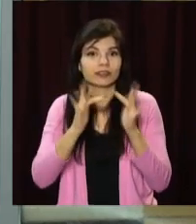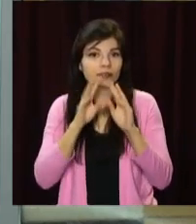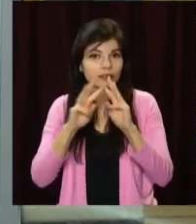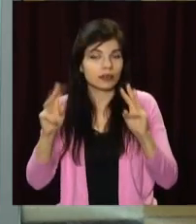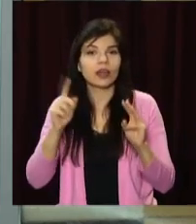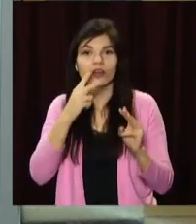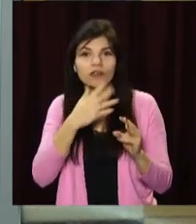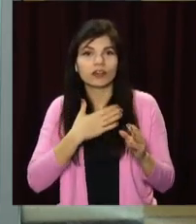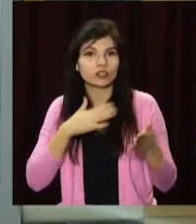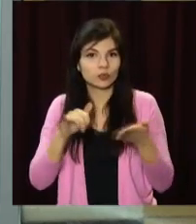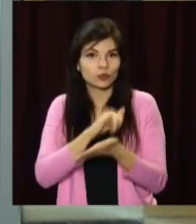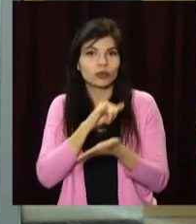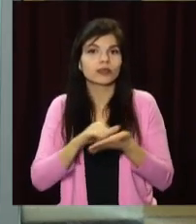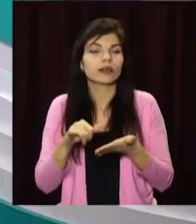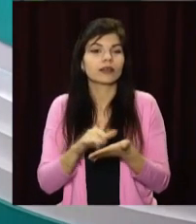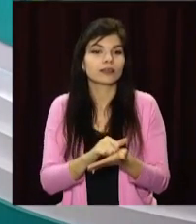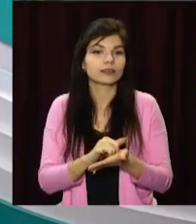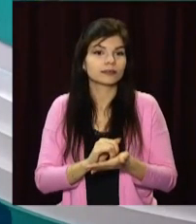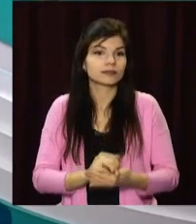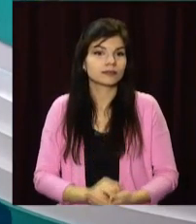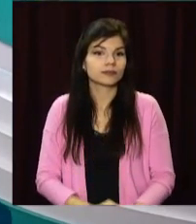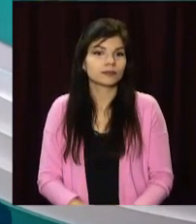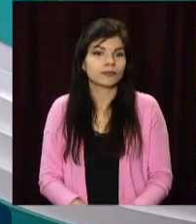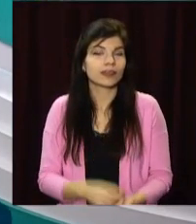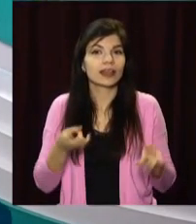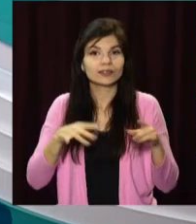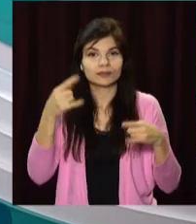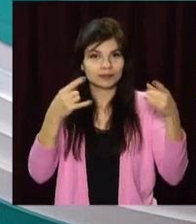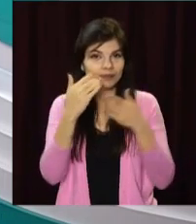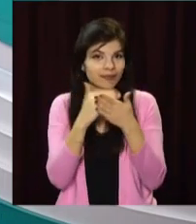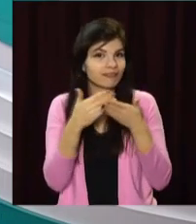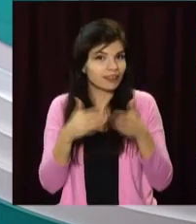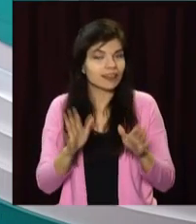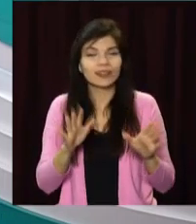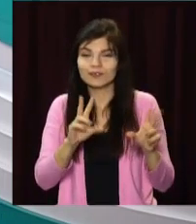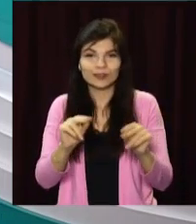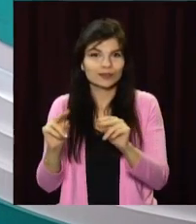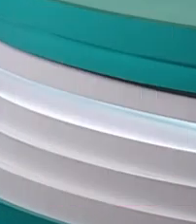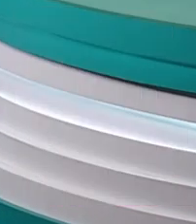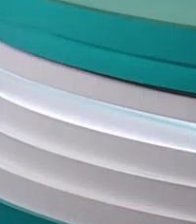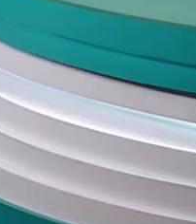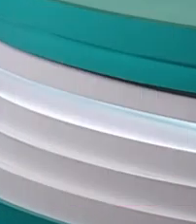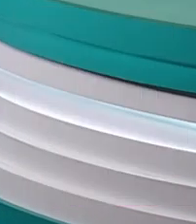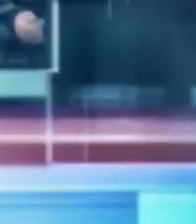соціальних мережах та на нашому YouTube-каналі. Залишайтеся з відкритим та на все добре!